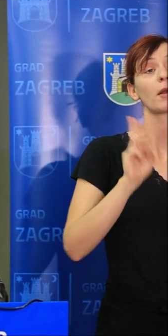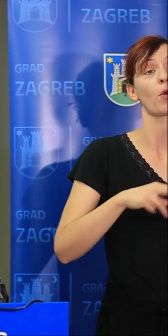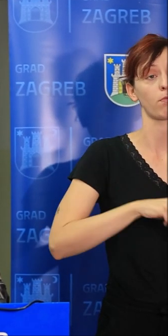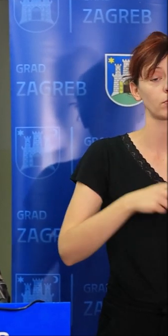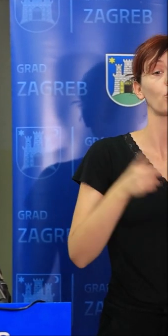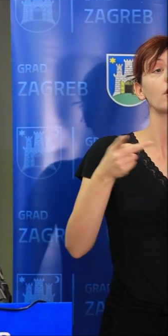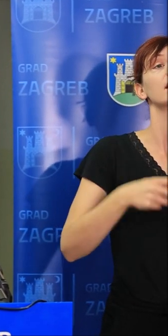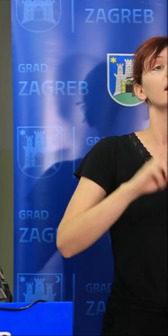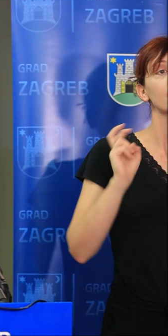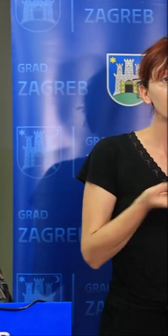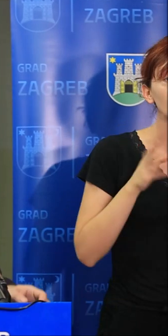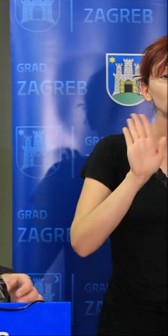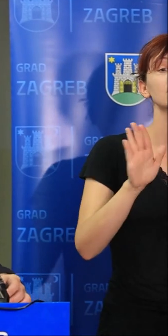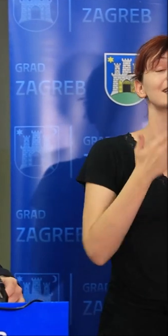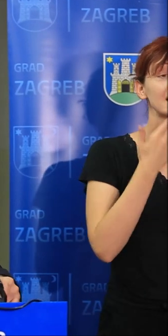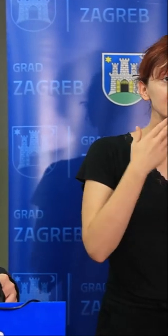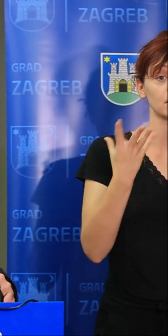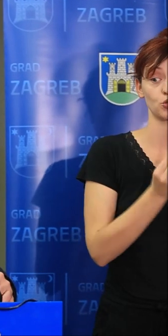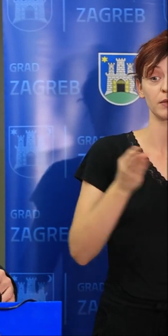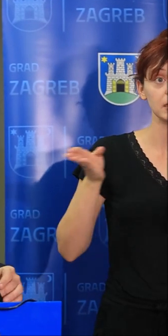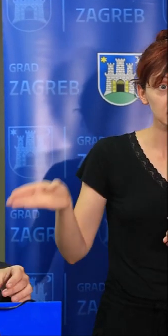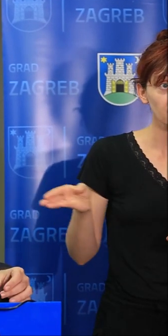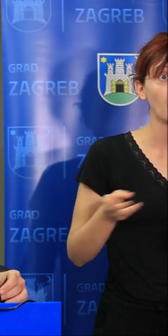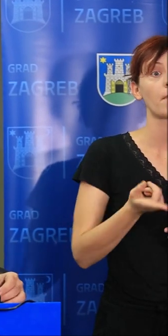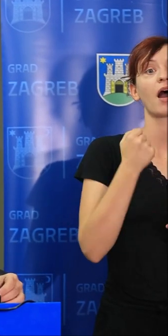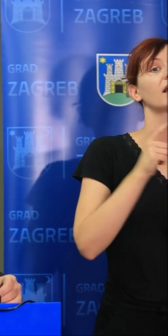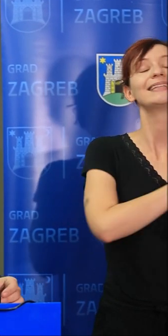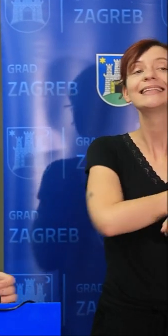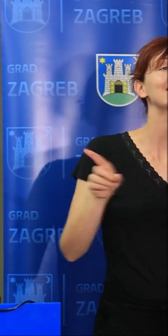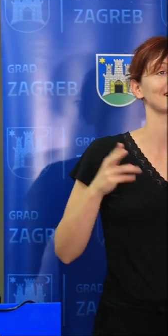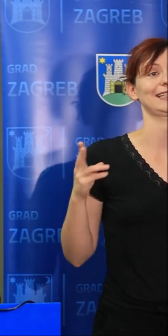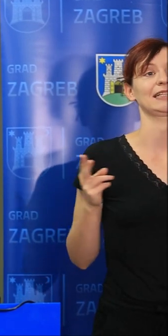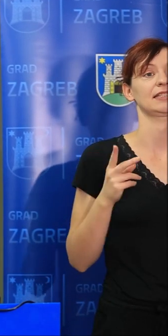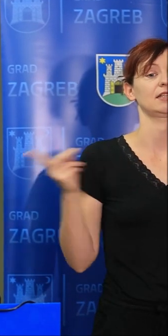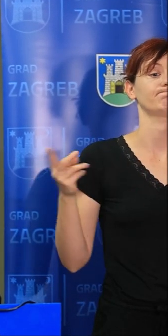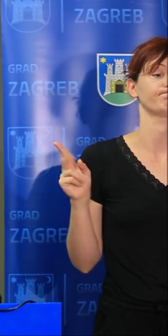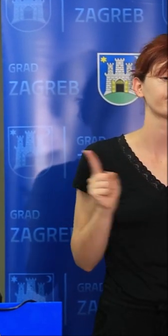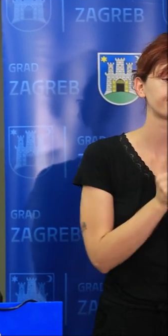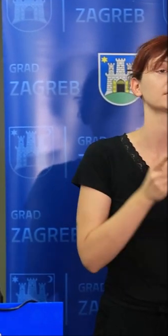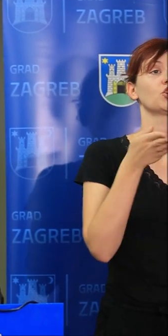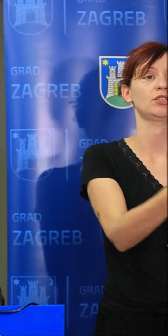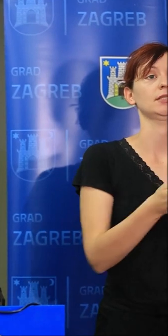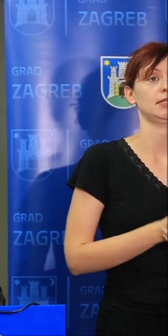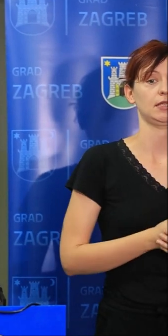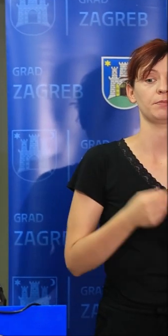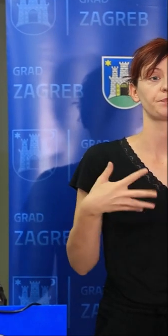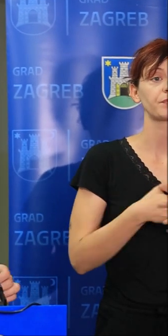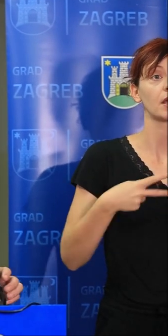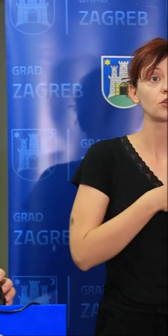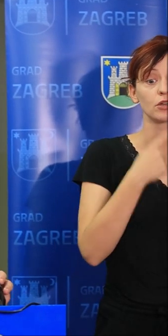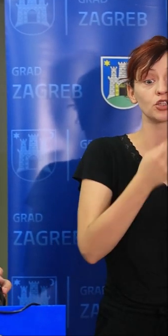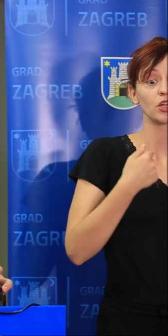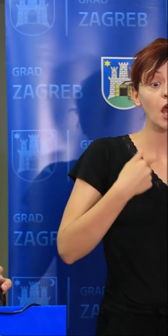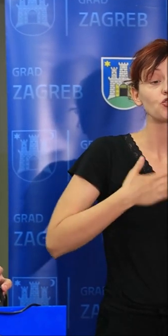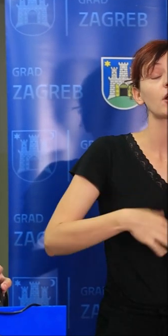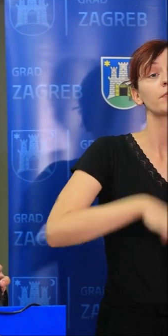sa vama, kaže da se nikad niste sastali sa njima kad ste postali gradonačelnik. Želim, znači, zato što želim naći neko rješenje koje sam tražio